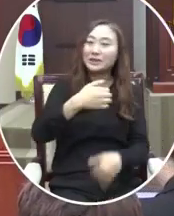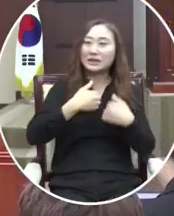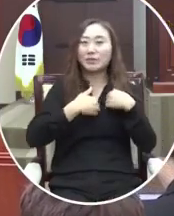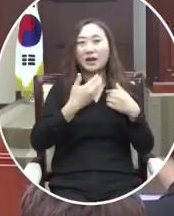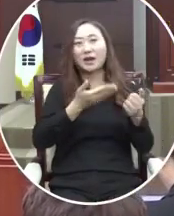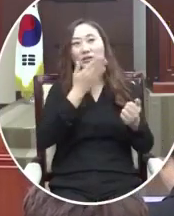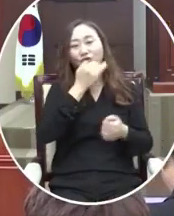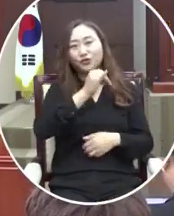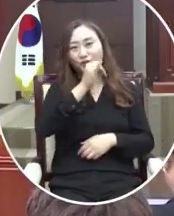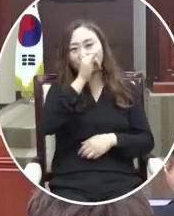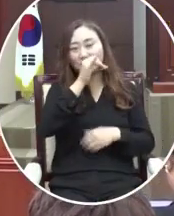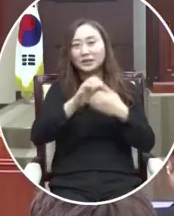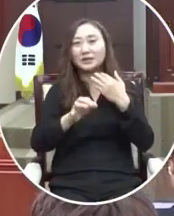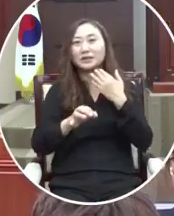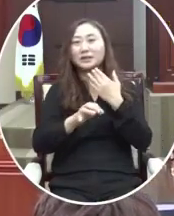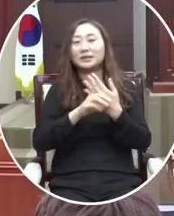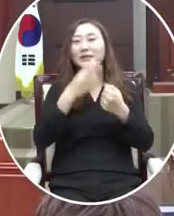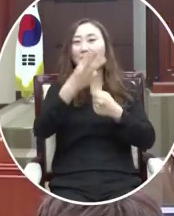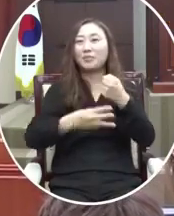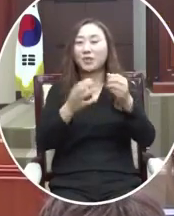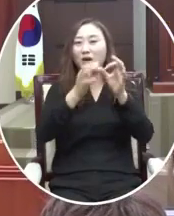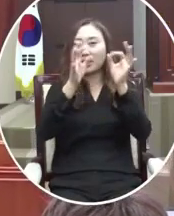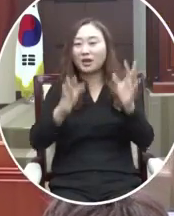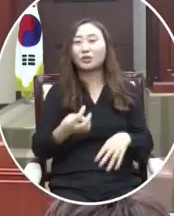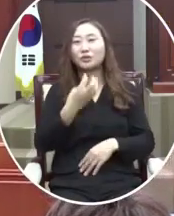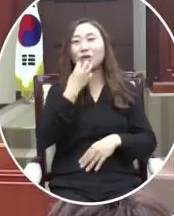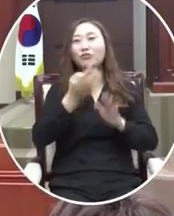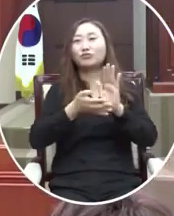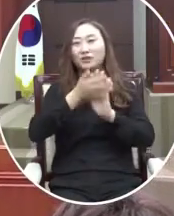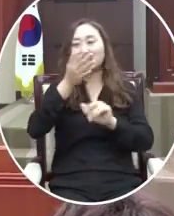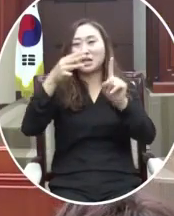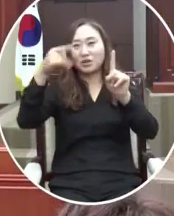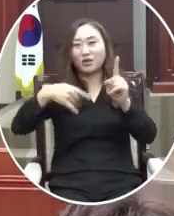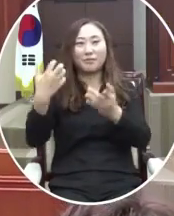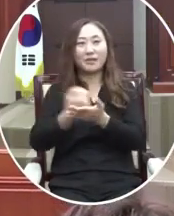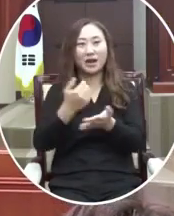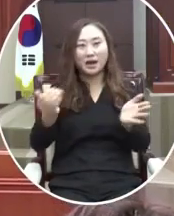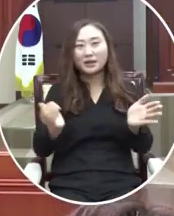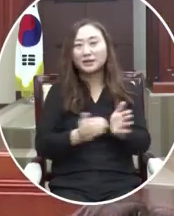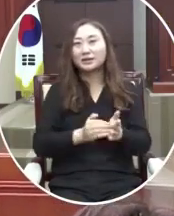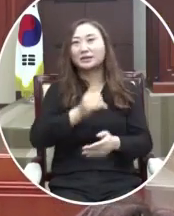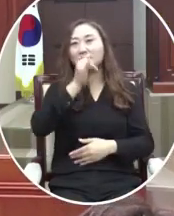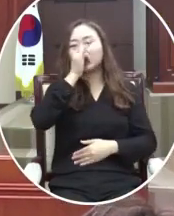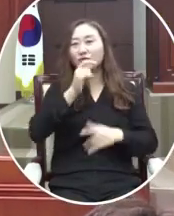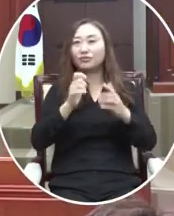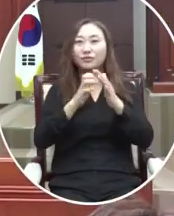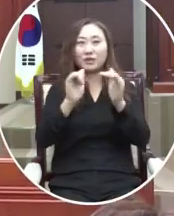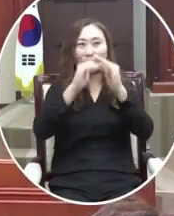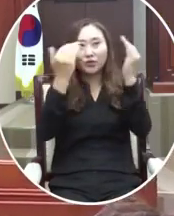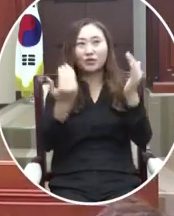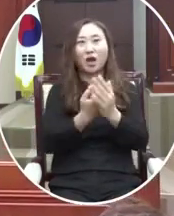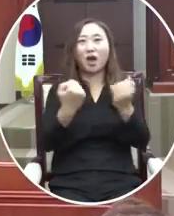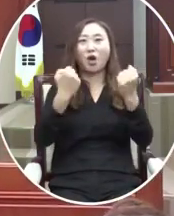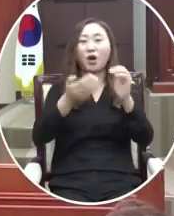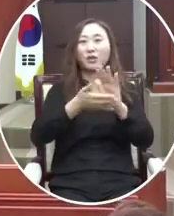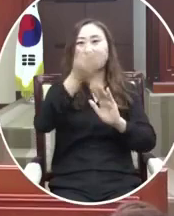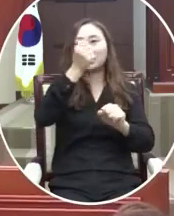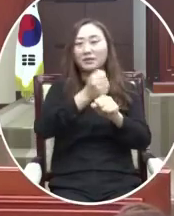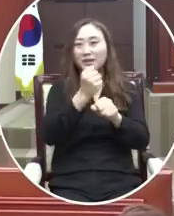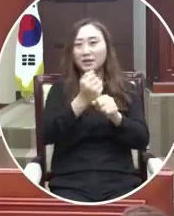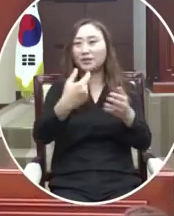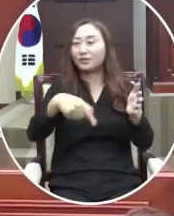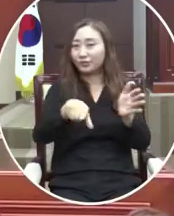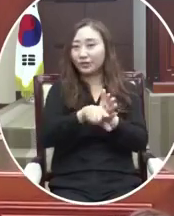더해주며 걷기 실천 3년 연속 서울시 1위를 기록하였습니다 이와 같이 구민 모두가 건강한 를